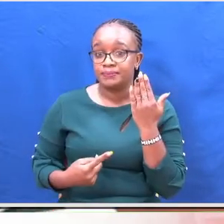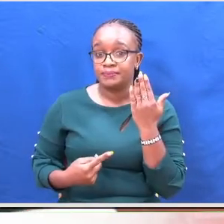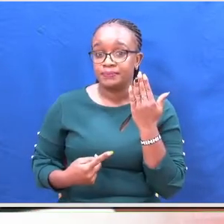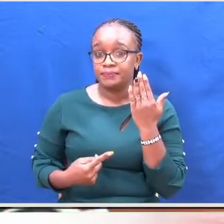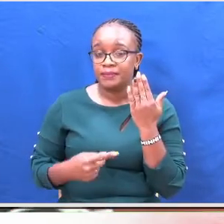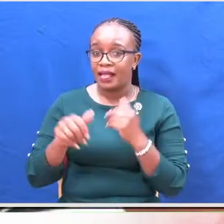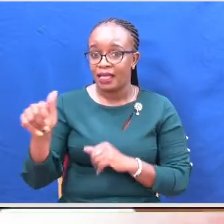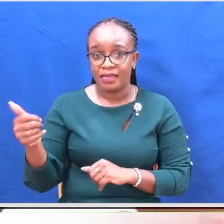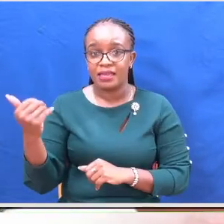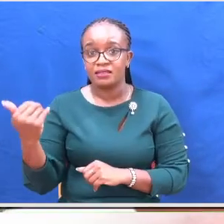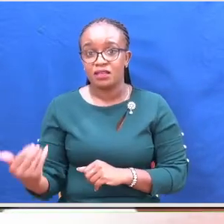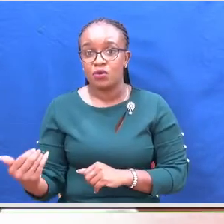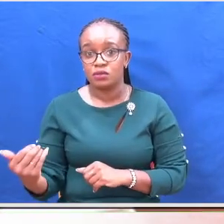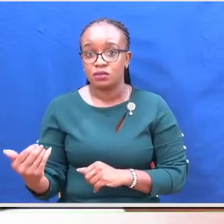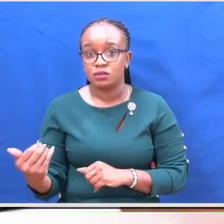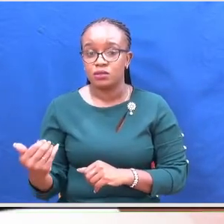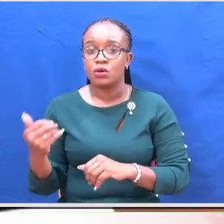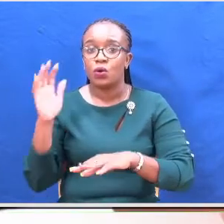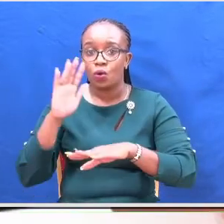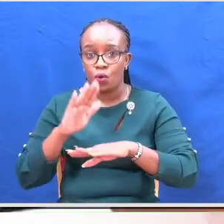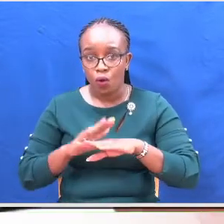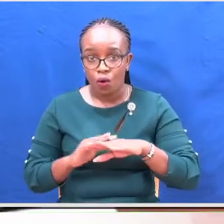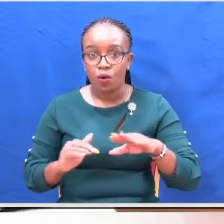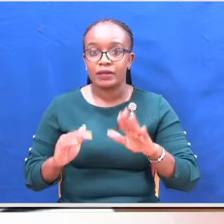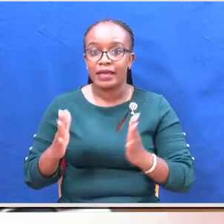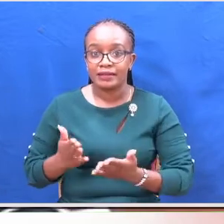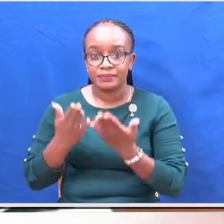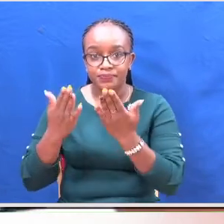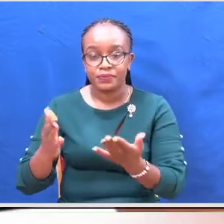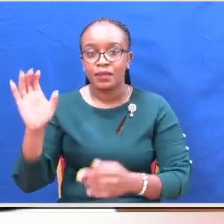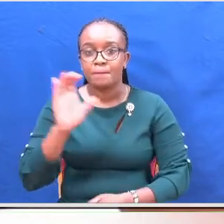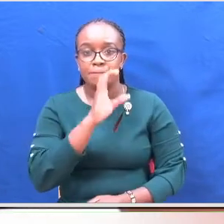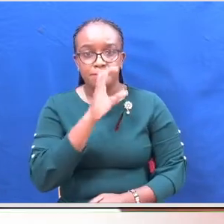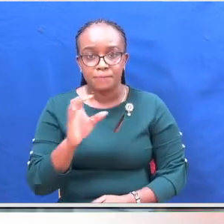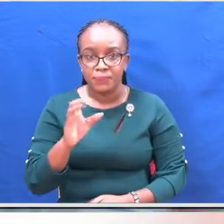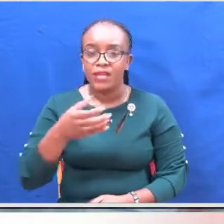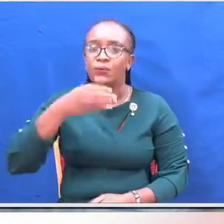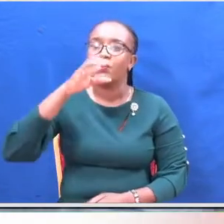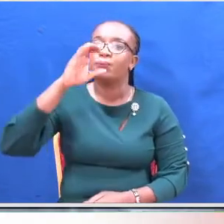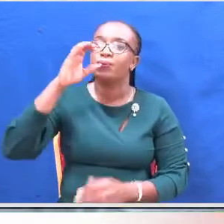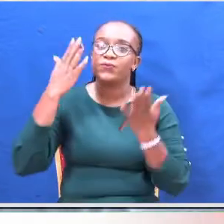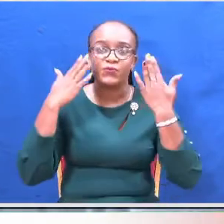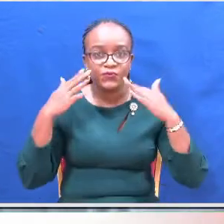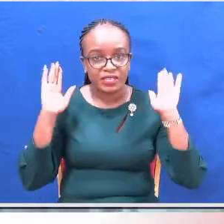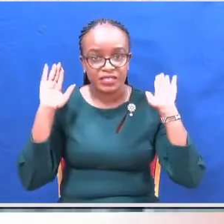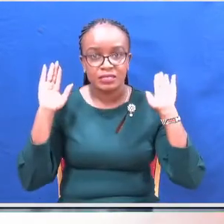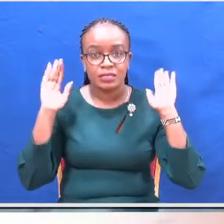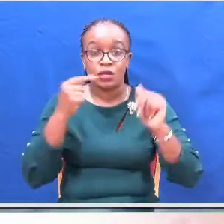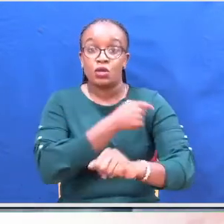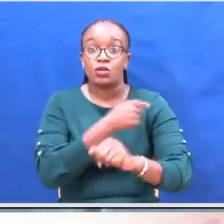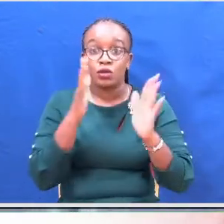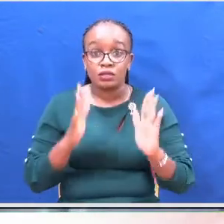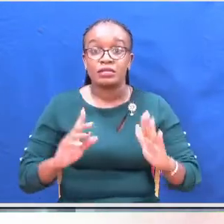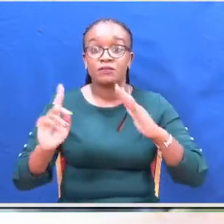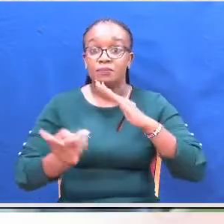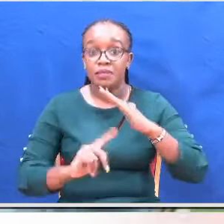mtoto mwingine huko chini alimuitia pombe. Akampea pombe, akakunywa. Madaktari kutoka Wizara ya Afya